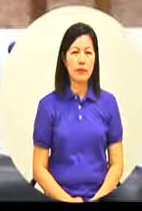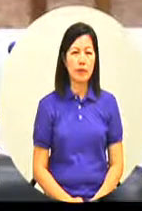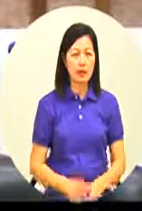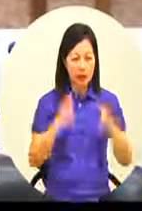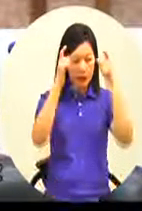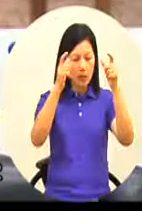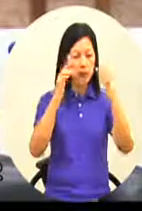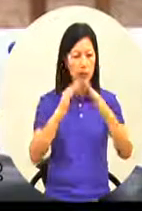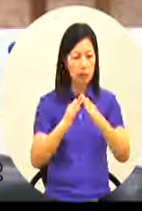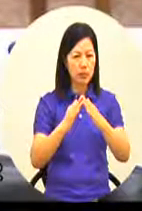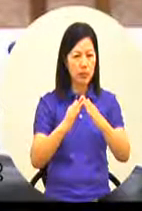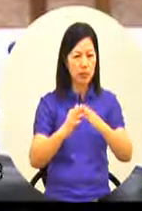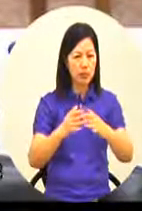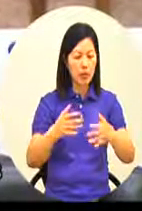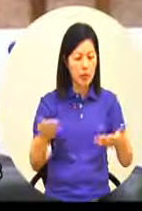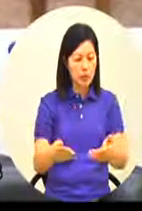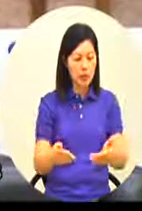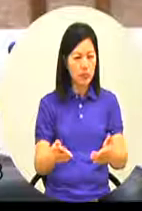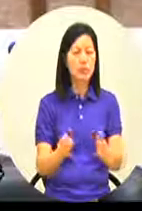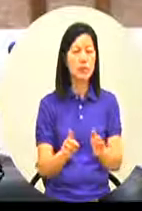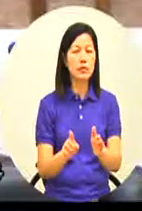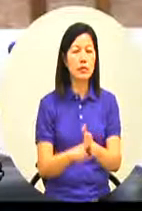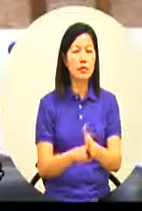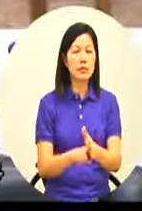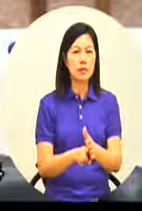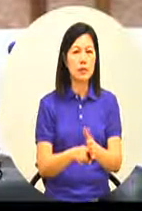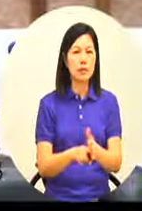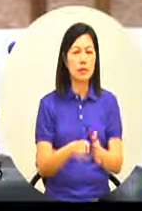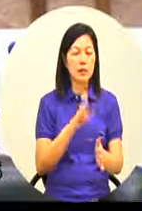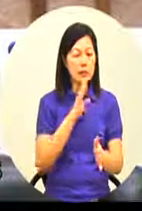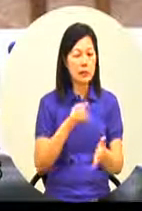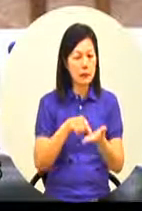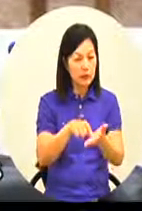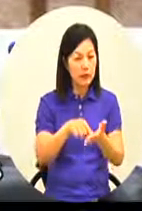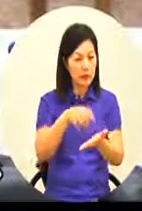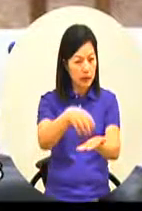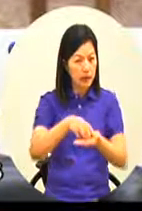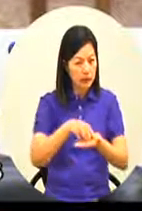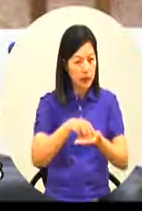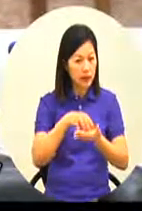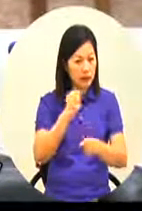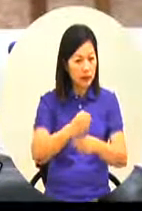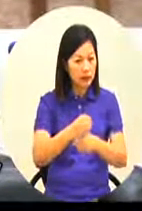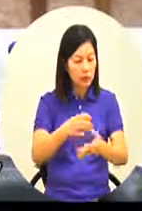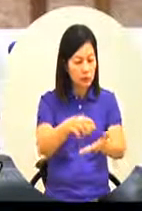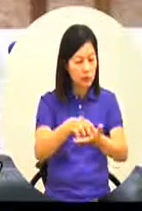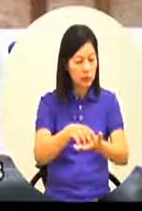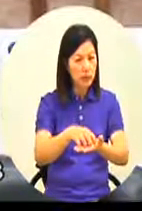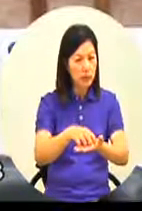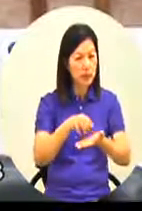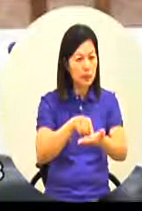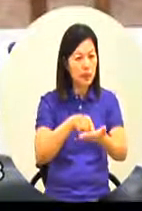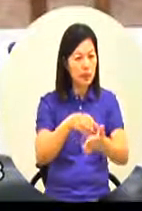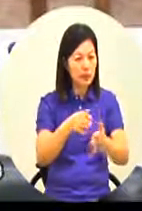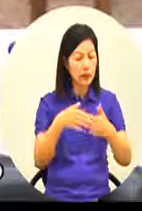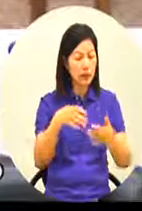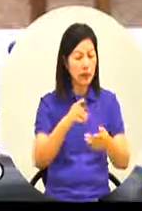在执行的时候，那是要申请执照的，对不对？局长，你答应一